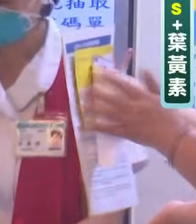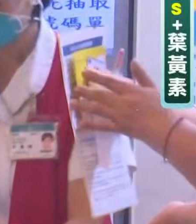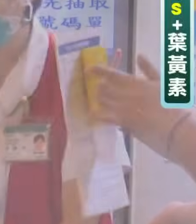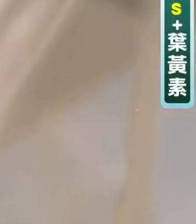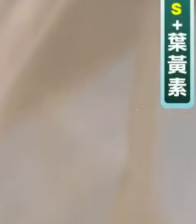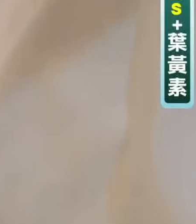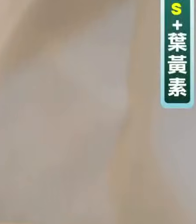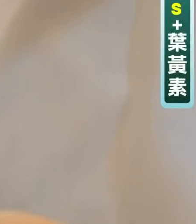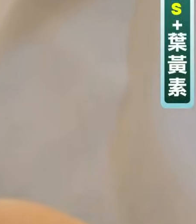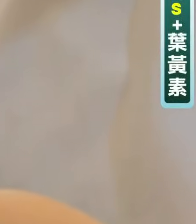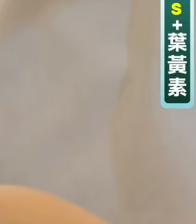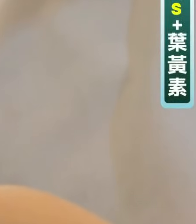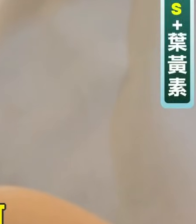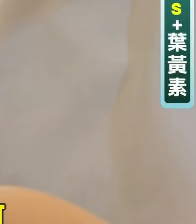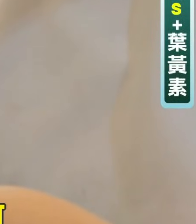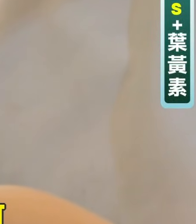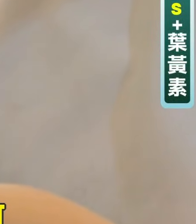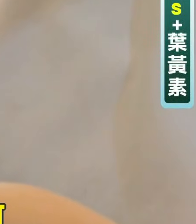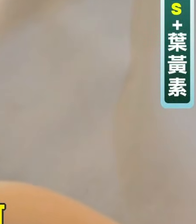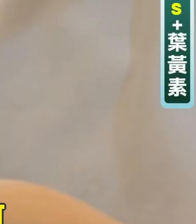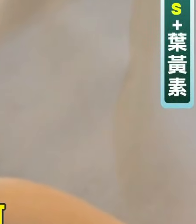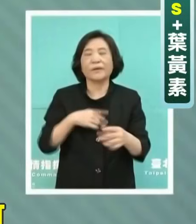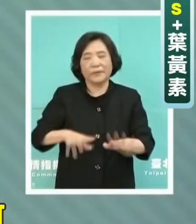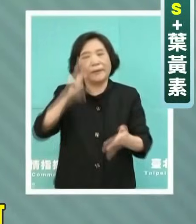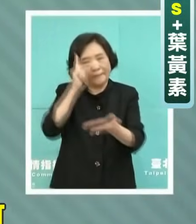看疫苗不解决，我们就是